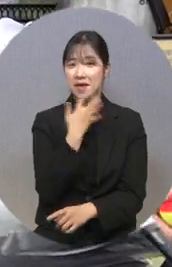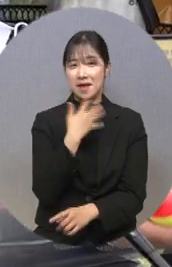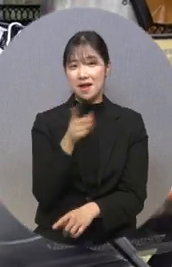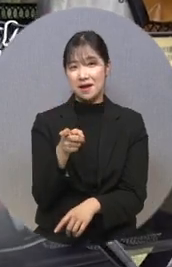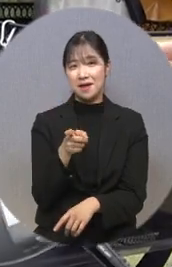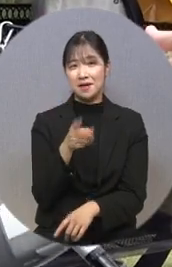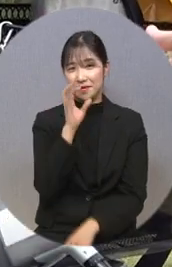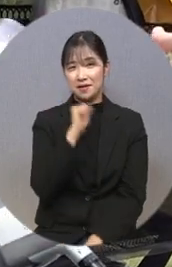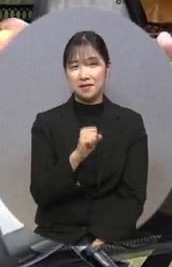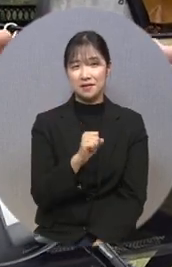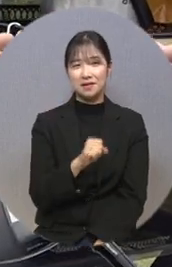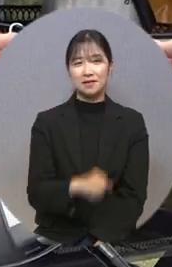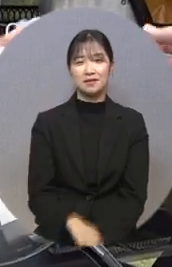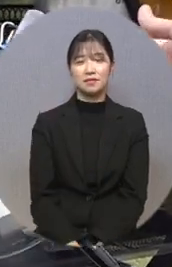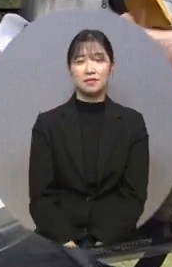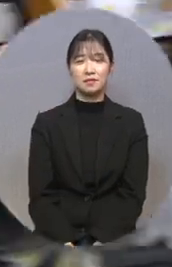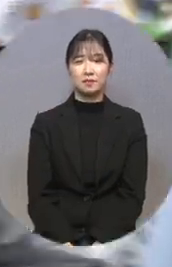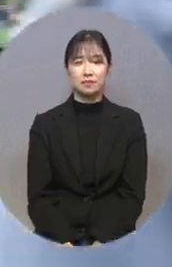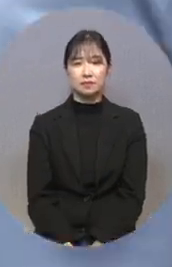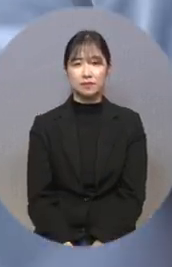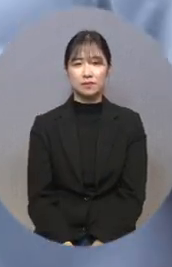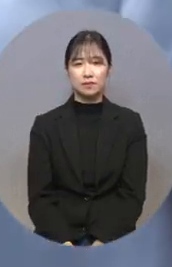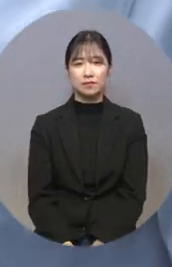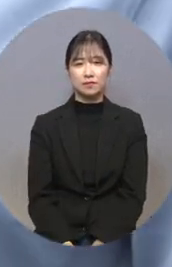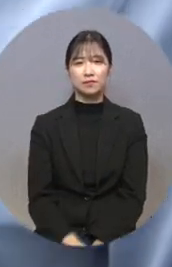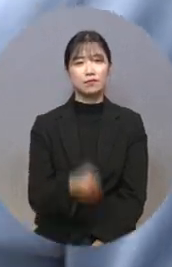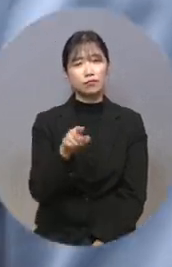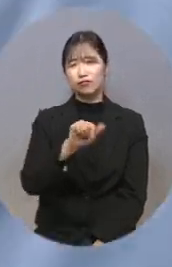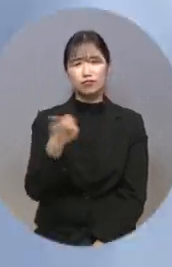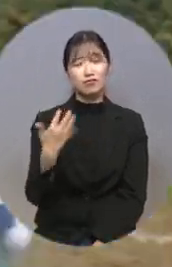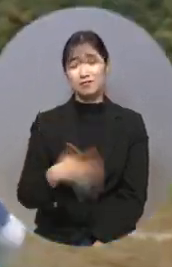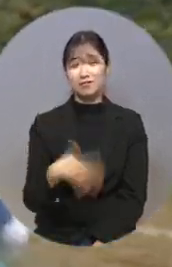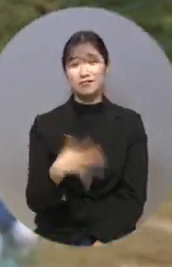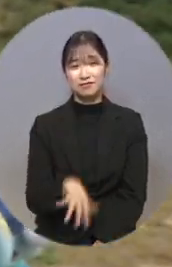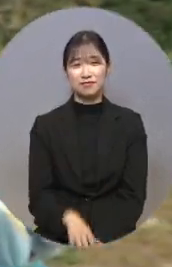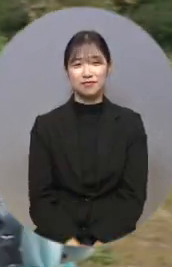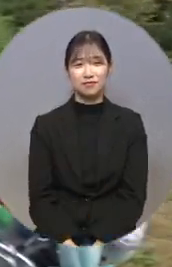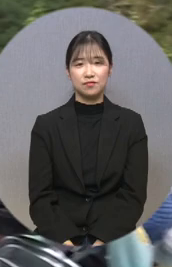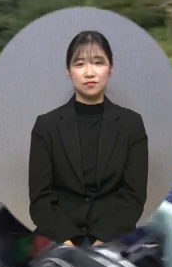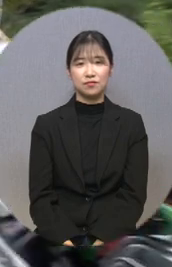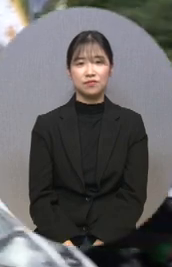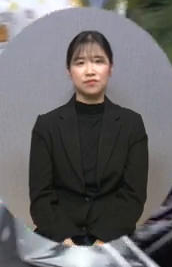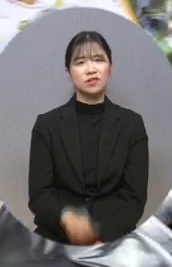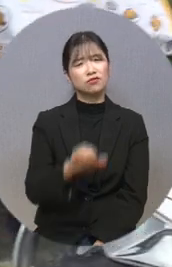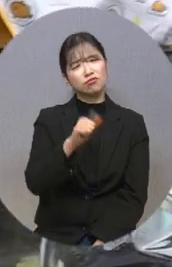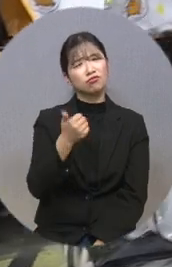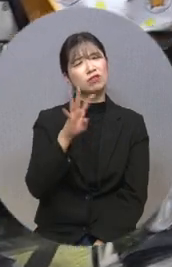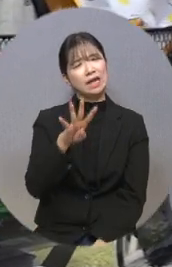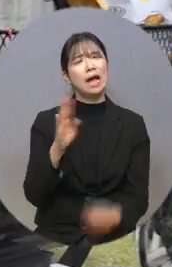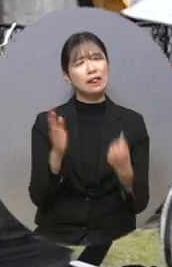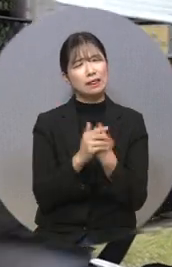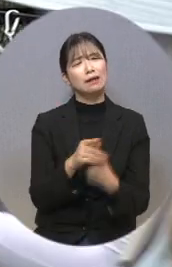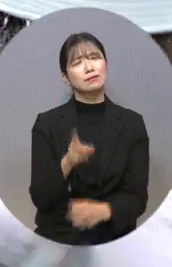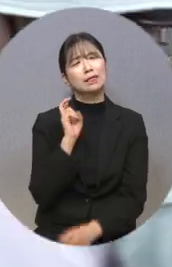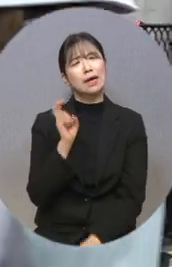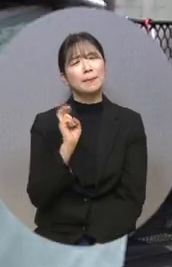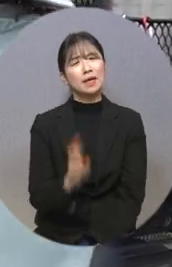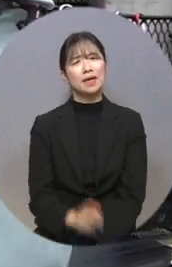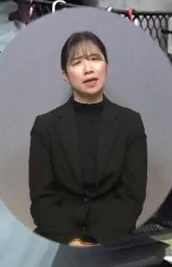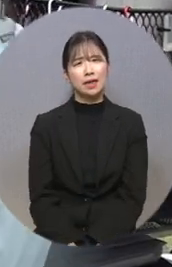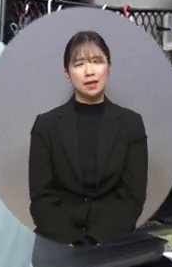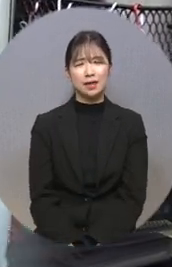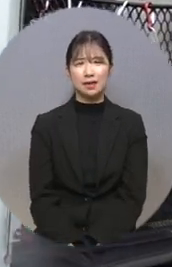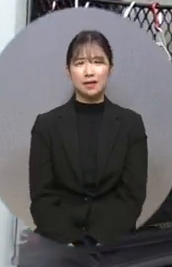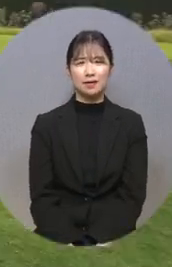그거 줘. 색깔 쓰릭슨. 이게 아직 안 죽었으니까. 아, 그래? 아니 줄을 찾자라 계속 죽는 것 같아서